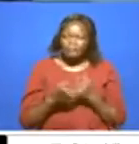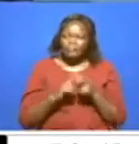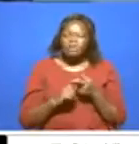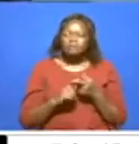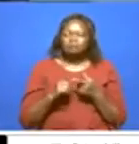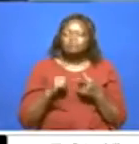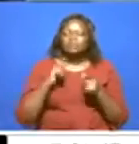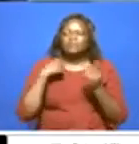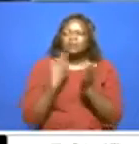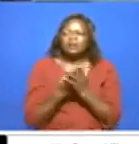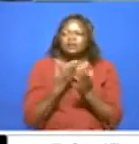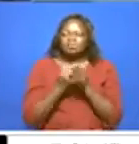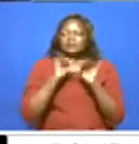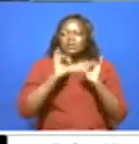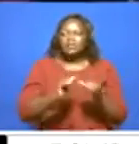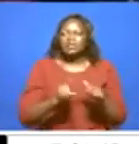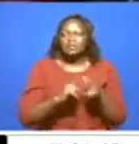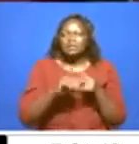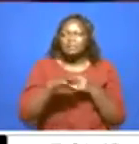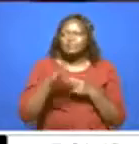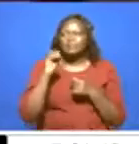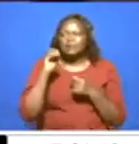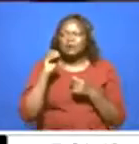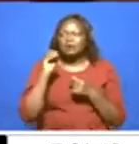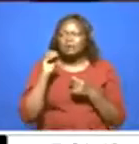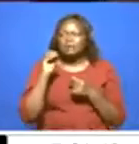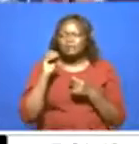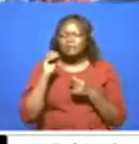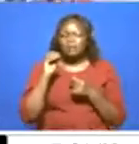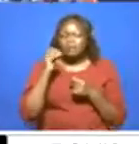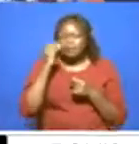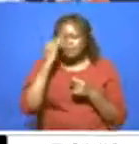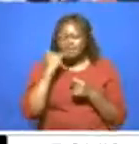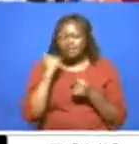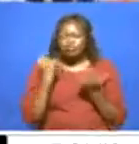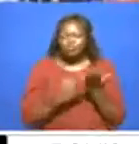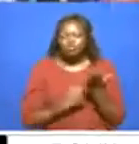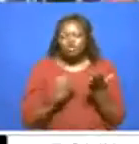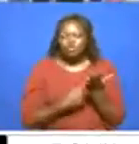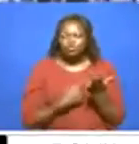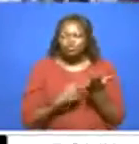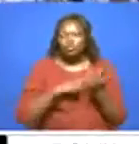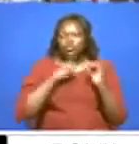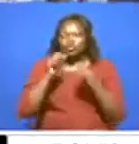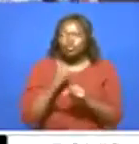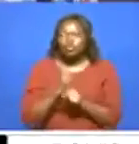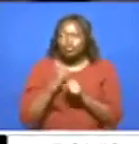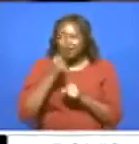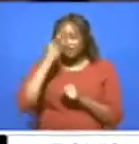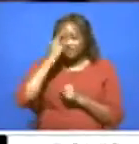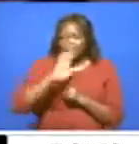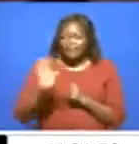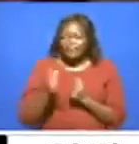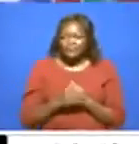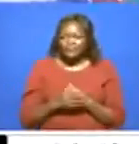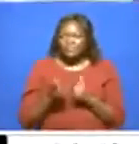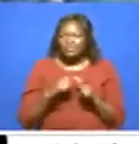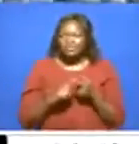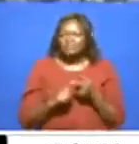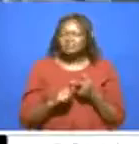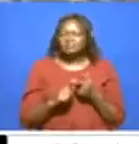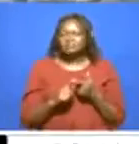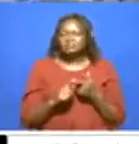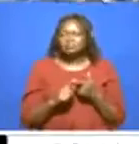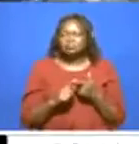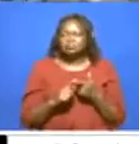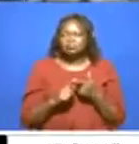hapa, ndio wachukuliwa na wapeperu waende wakafanyia kazi. Ndio ikawa wakati ya maumivu.